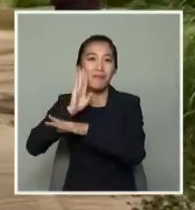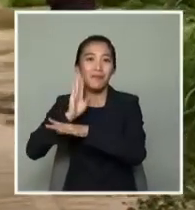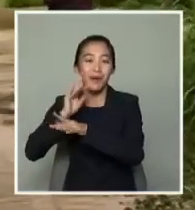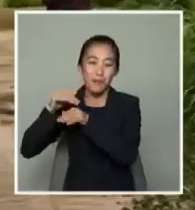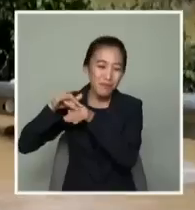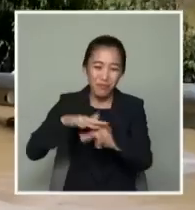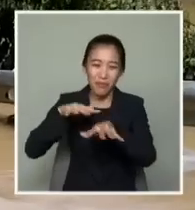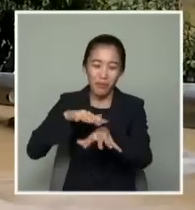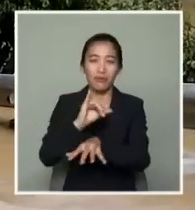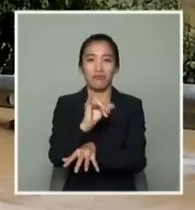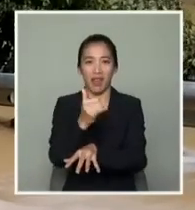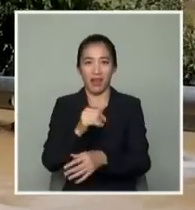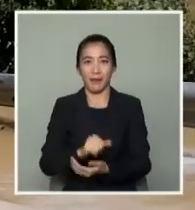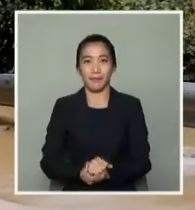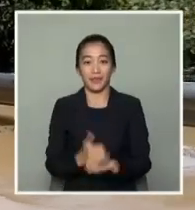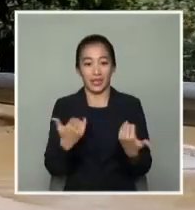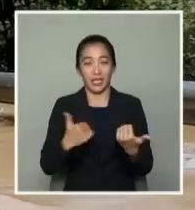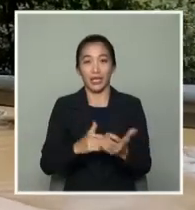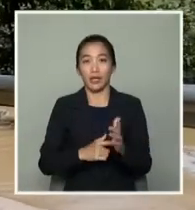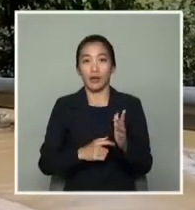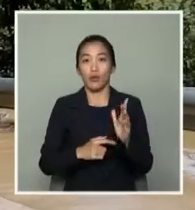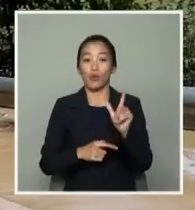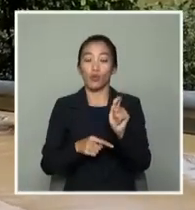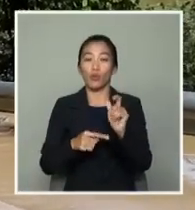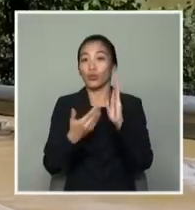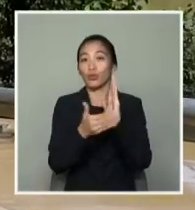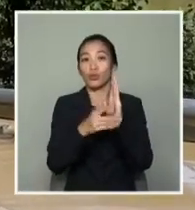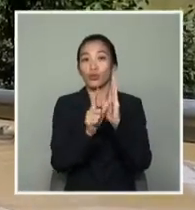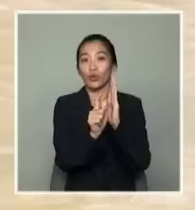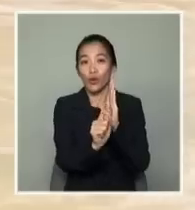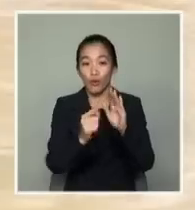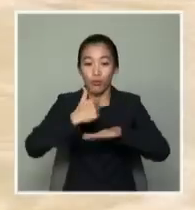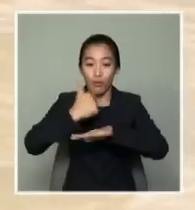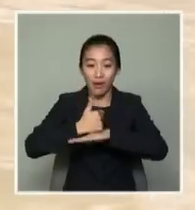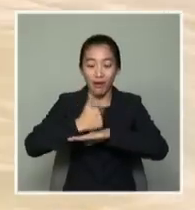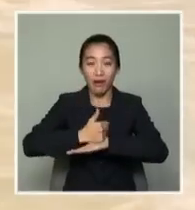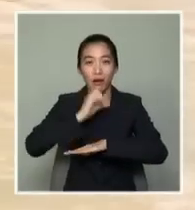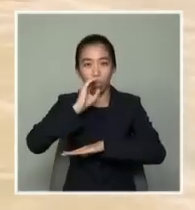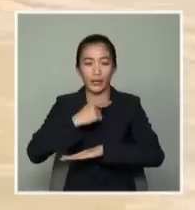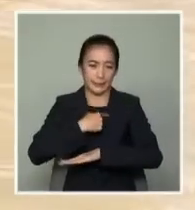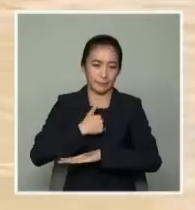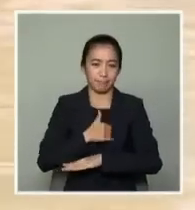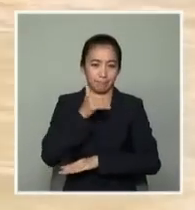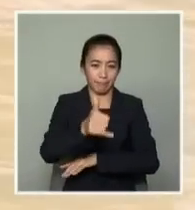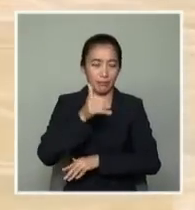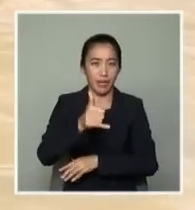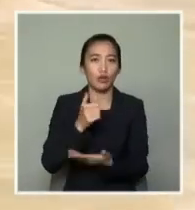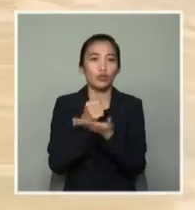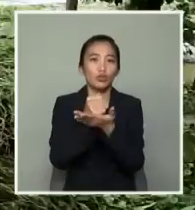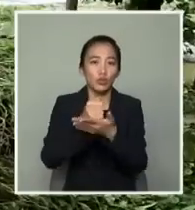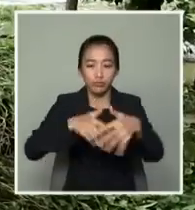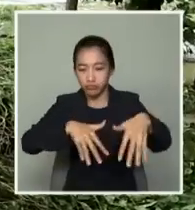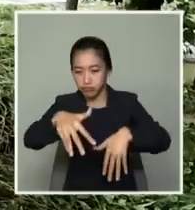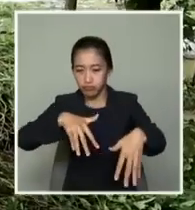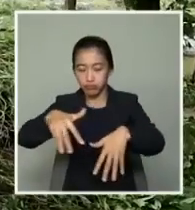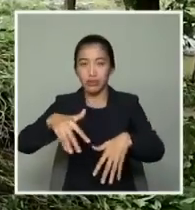ธานีคุณธวัชชัยศรีทองก็ต้องเร่งให้หน่วยงานที่เกี่ยวข้องเข้าไปให้การช่วยเหลือประชาชนรวมถึงสำรวจความเสียหายจากน้ำป่าหลาก